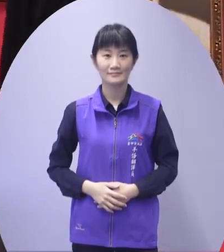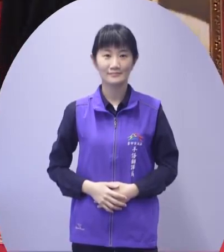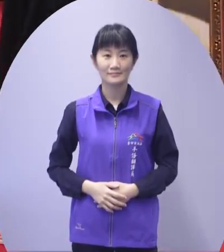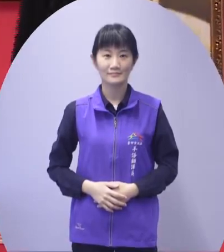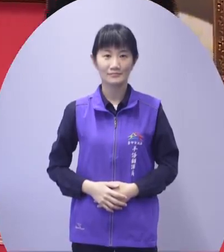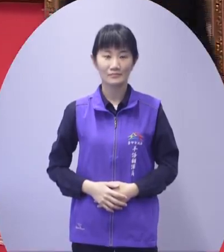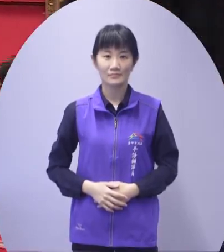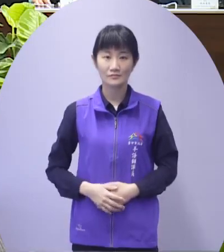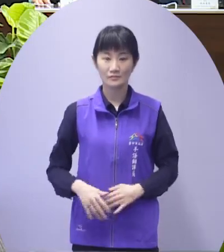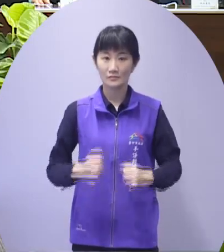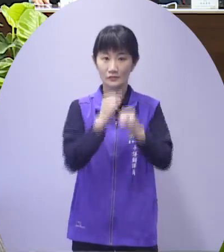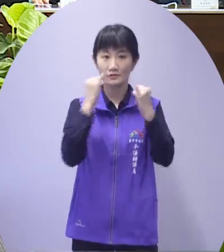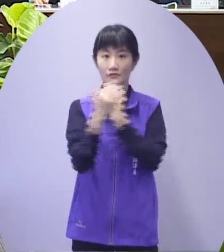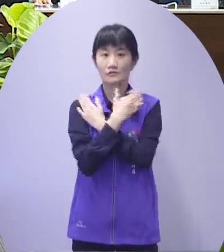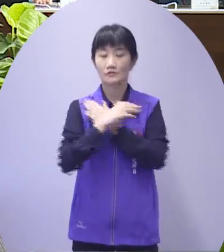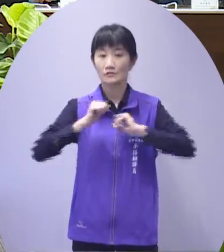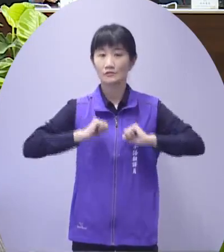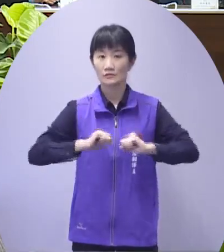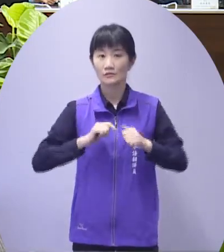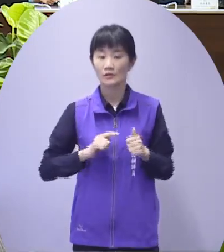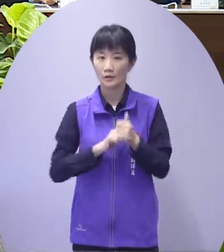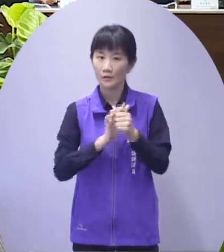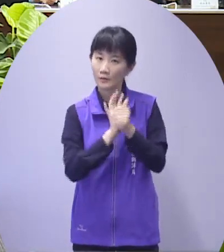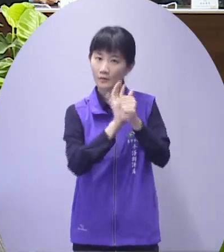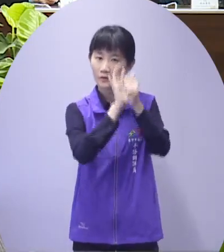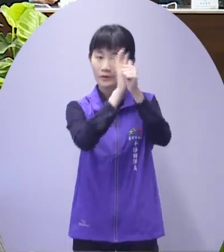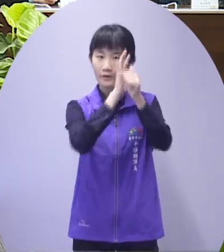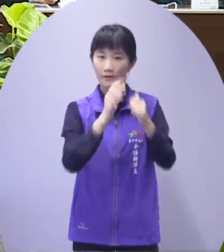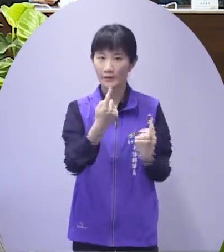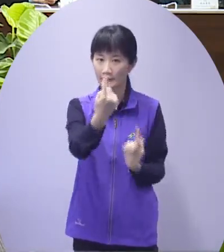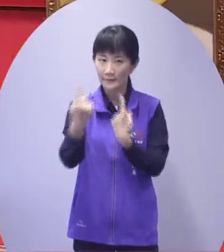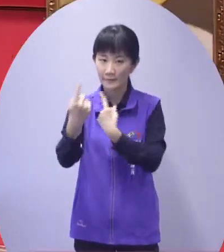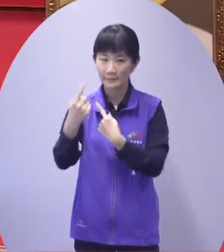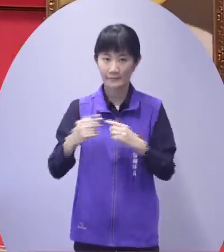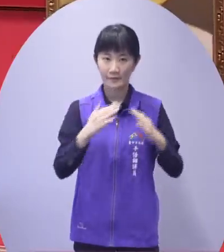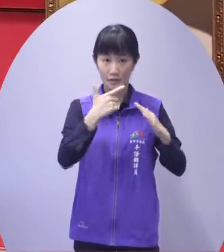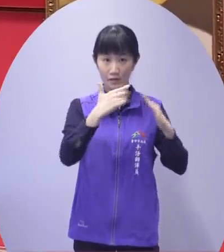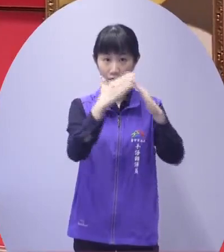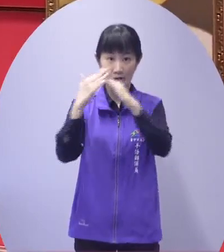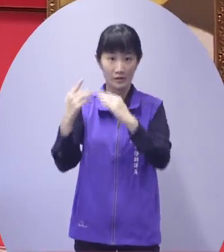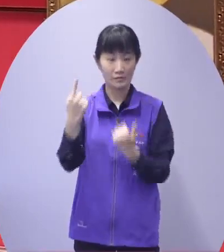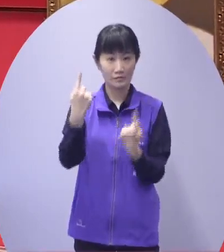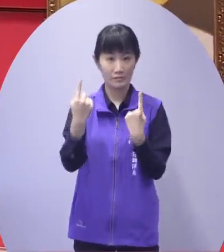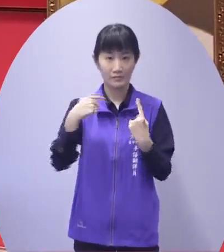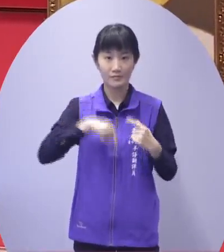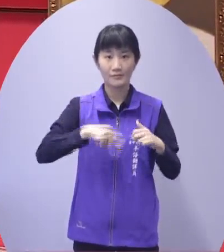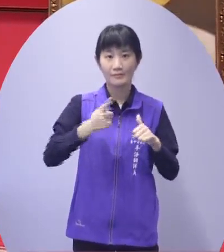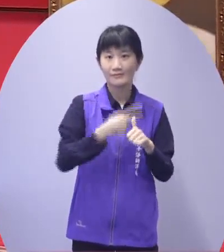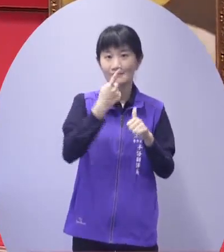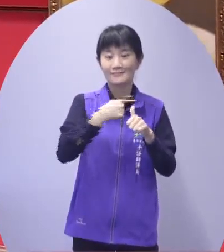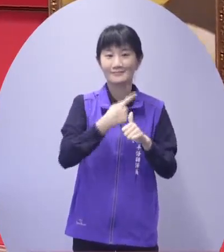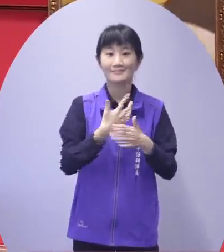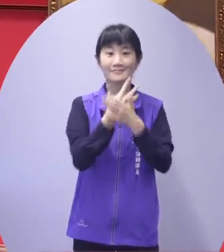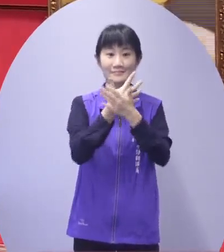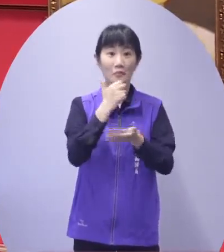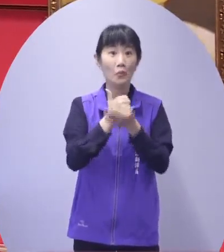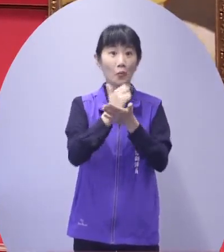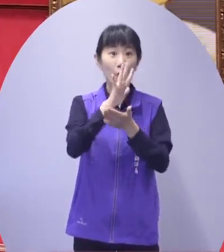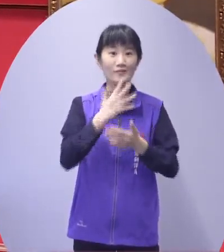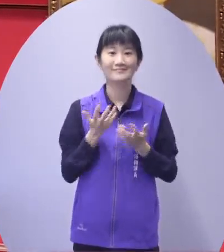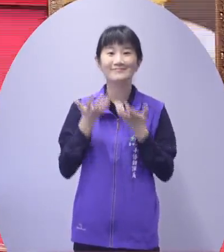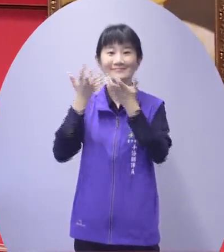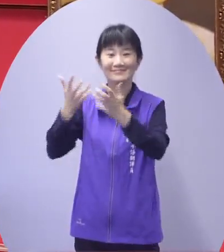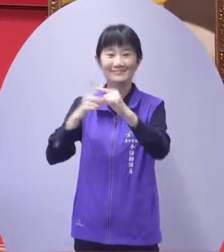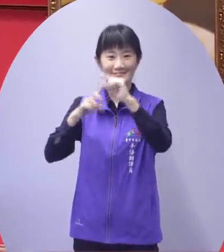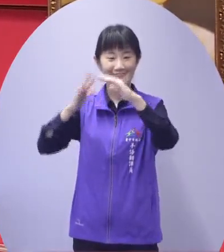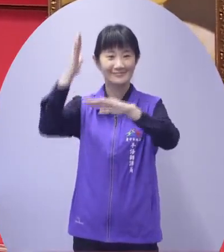妇幼健康促进荣获六都第一名，请卫生局曾局长将讲座献与市长，并请同仁一同上台与市长